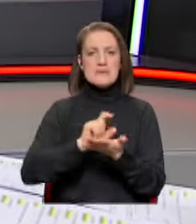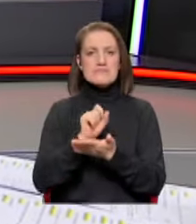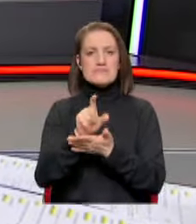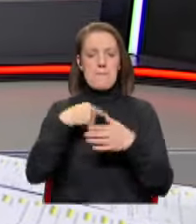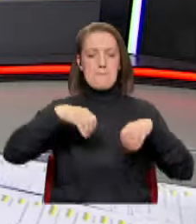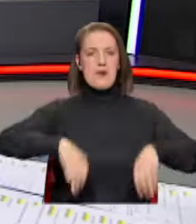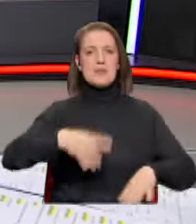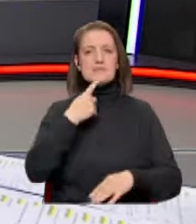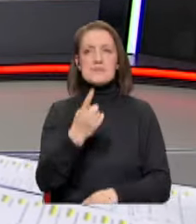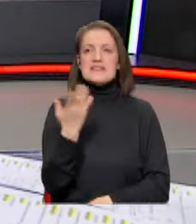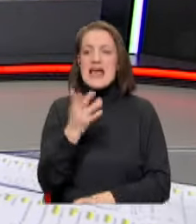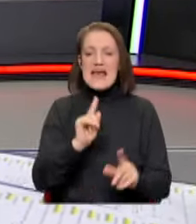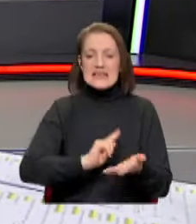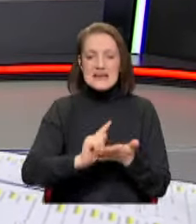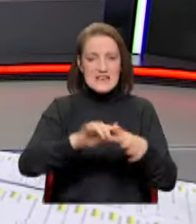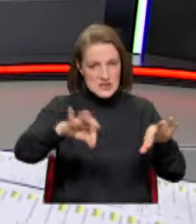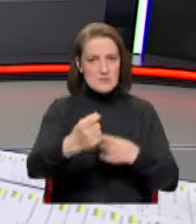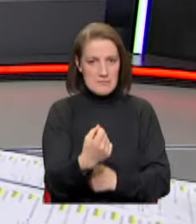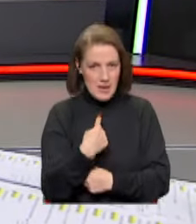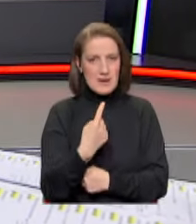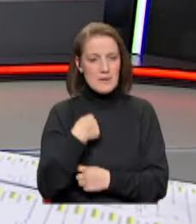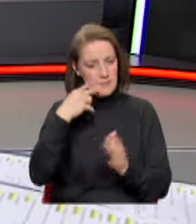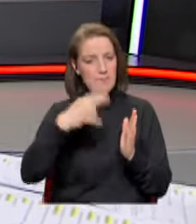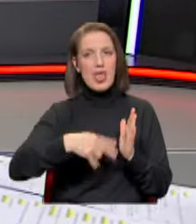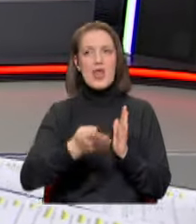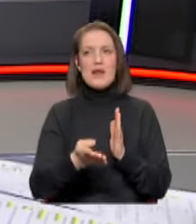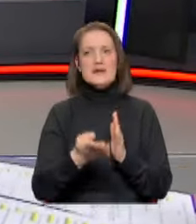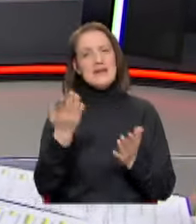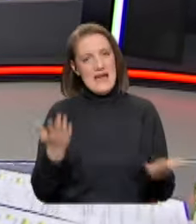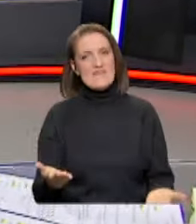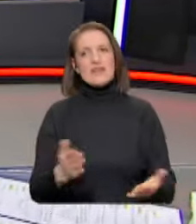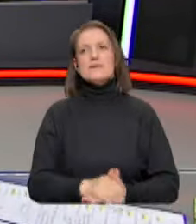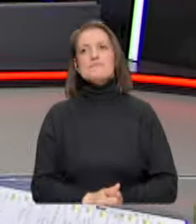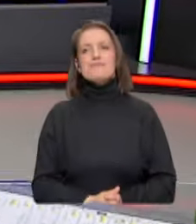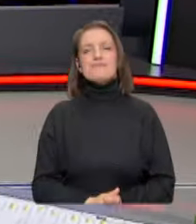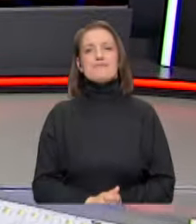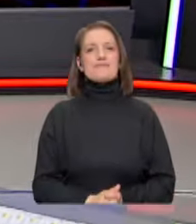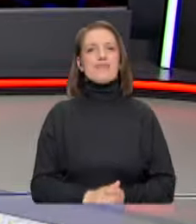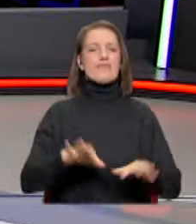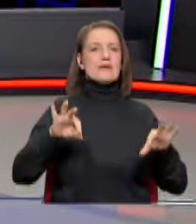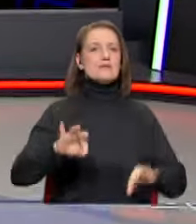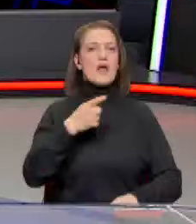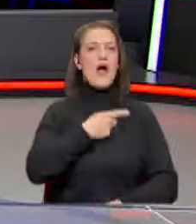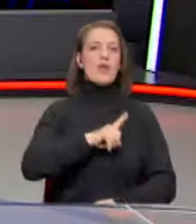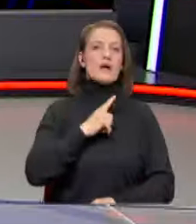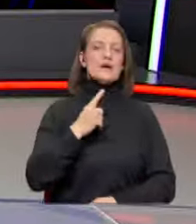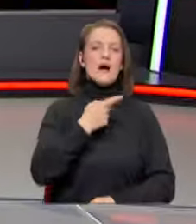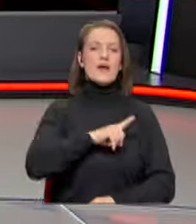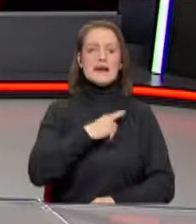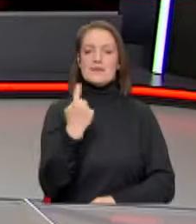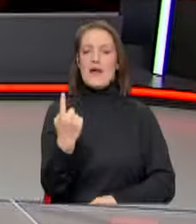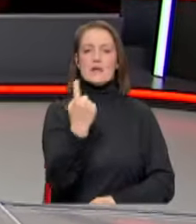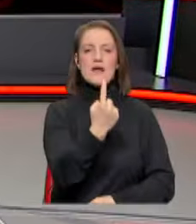keşke ne yazacaktı sanız Şimdi yazsaydınız mesela Evet şimdi gelelim adaylara tek tek